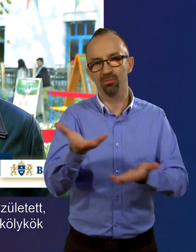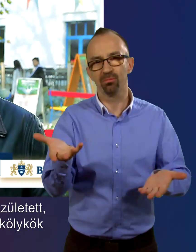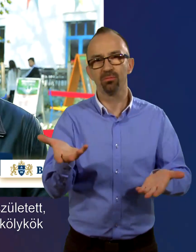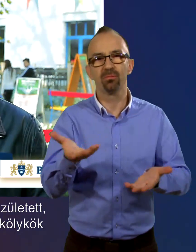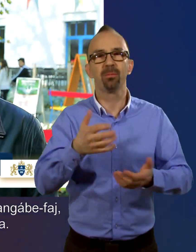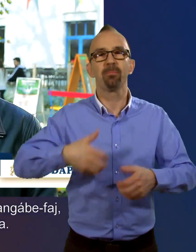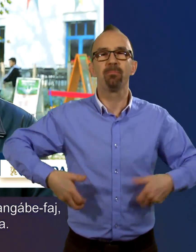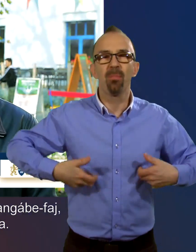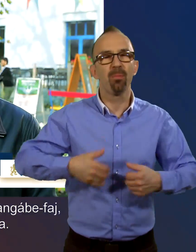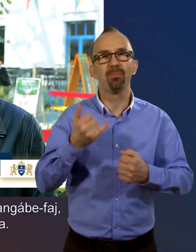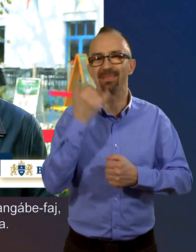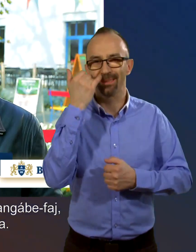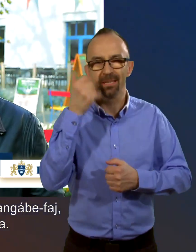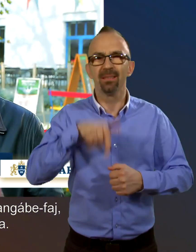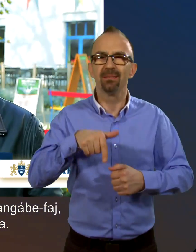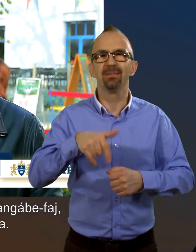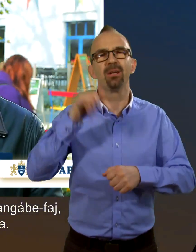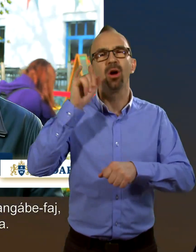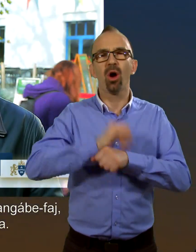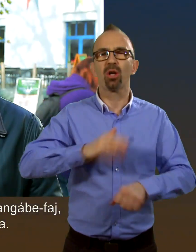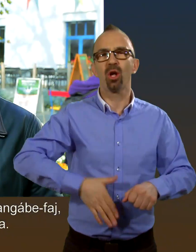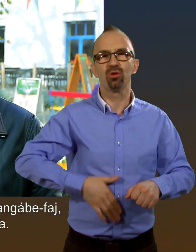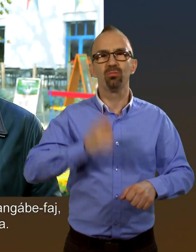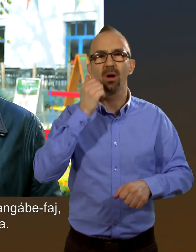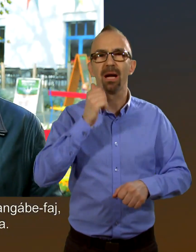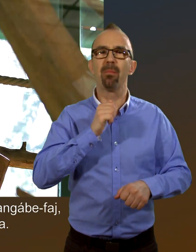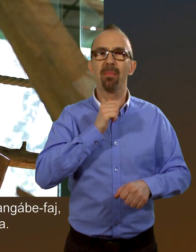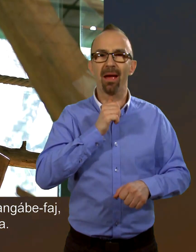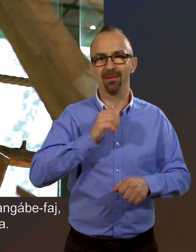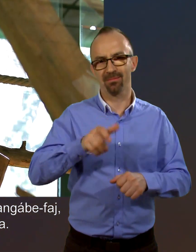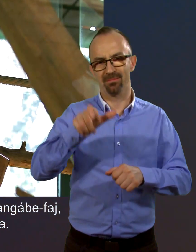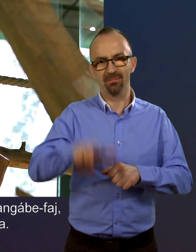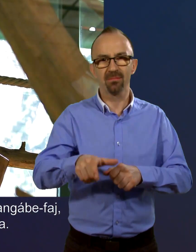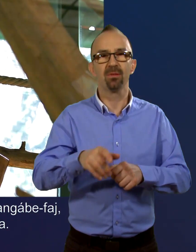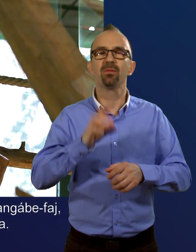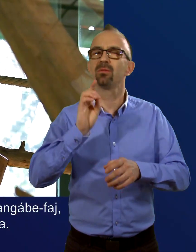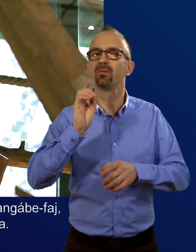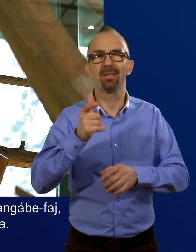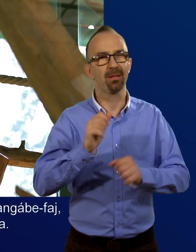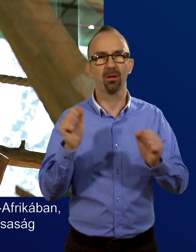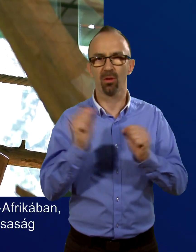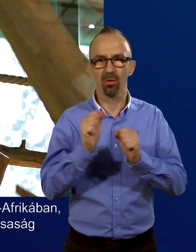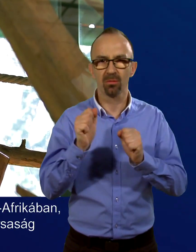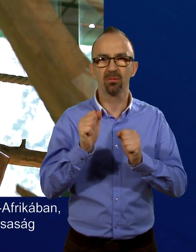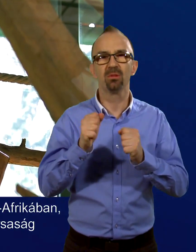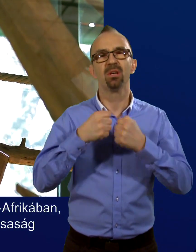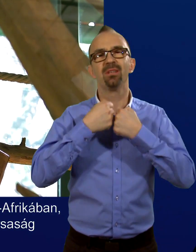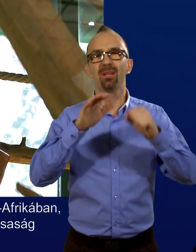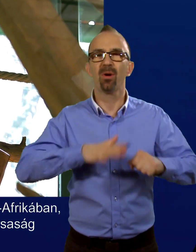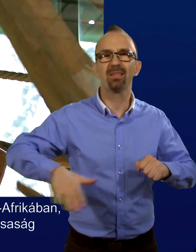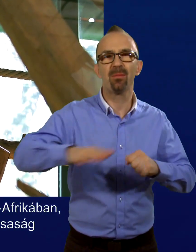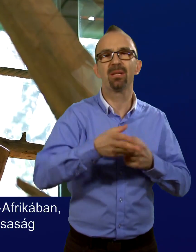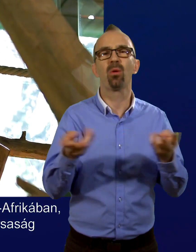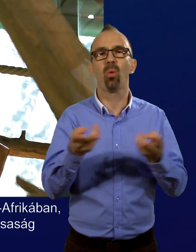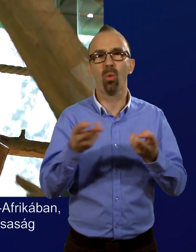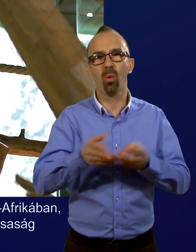majom kölykök mindig cukik, hanem ez az aranyhasú mongálbe faj, amiben ő tartozik, ez nagyon ritka. Ugye a szabad természetben